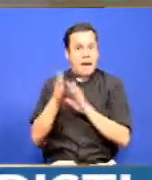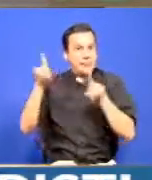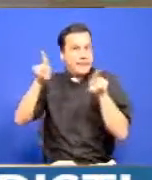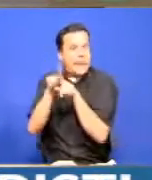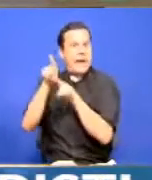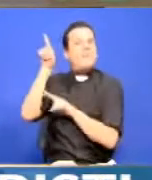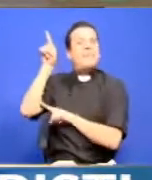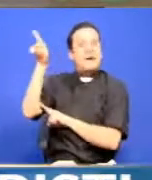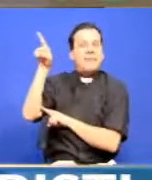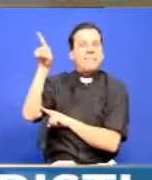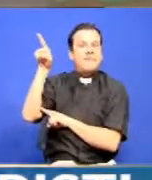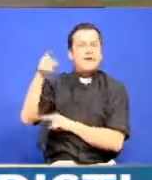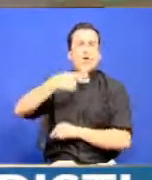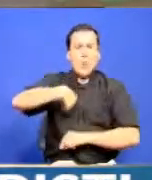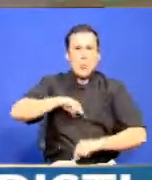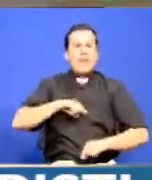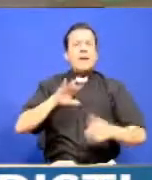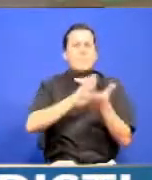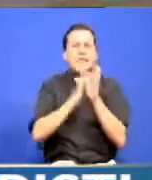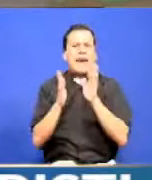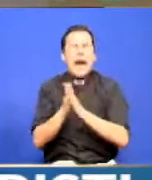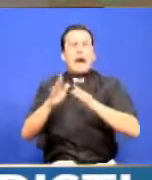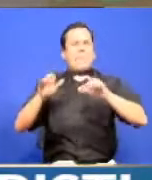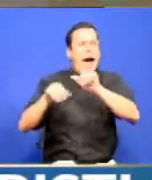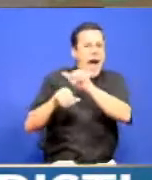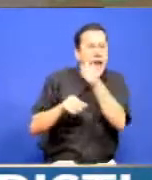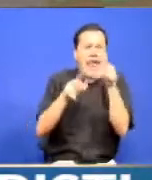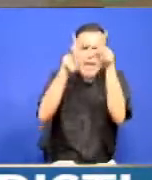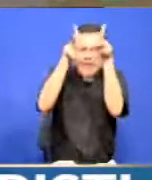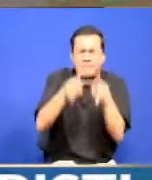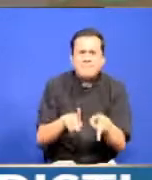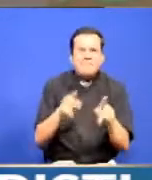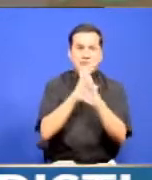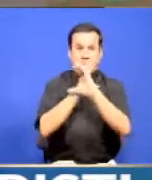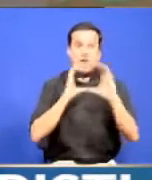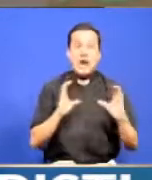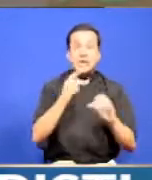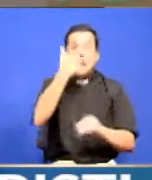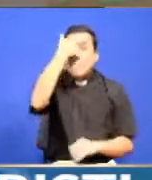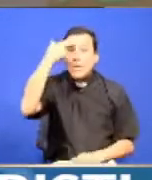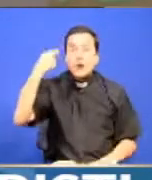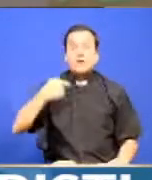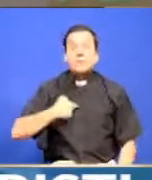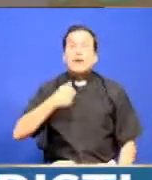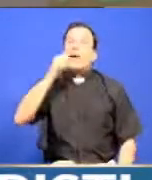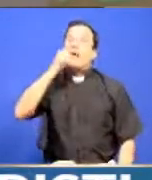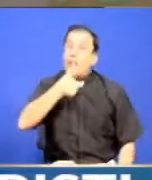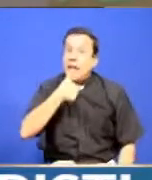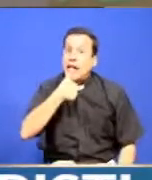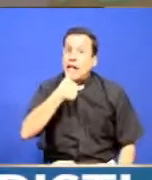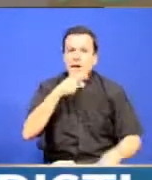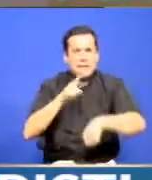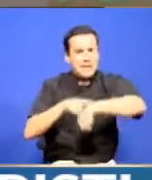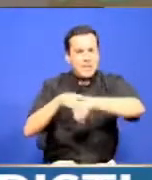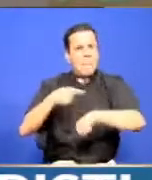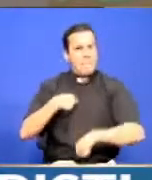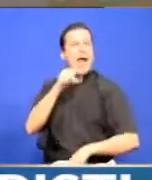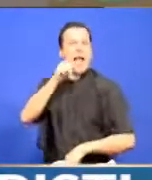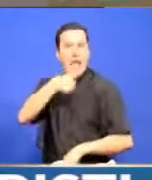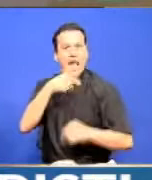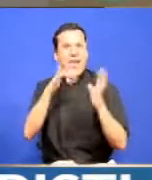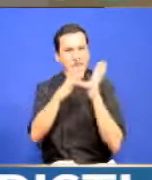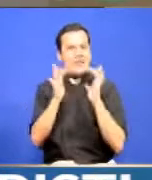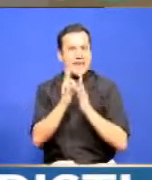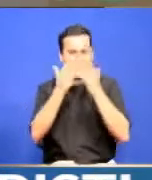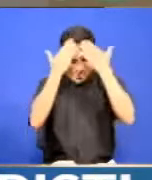Nitakuwa alter Christus, another Christ. Nimekula Yesu, sasa nikitoka hapa, mimi mwenyewe